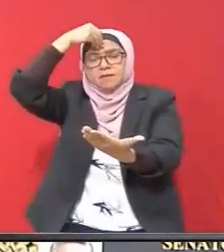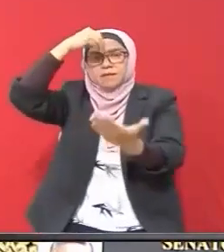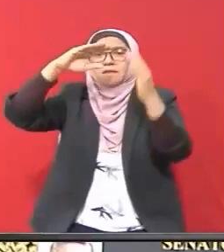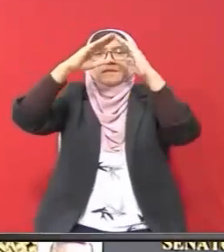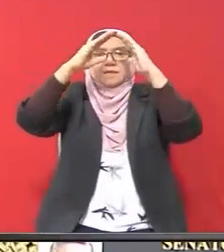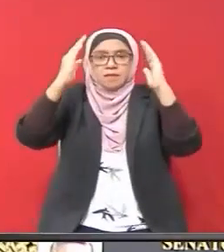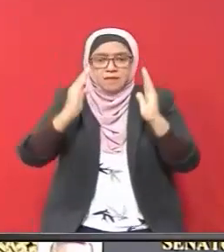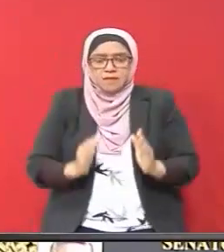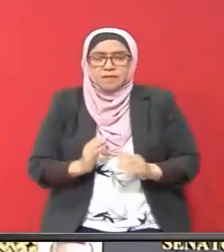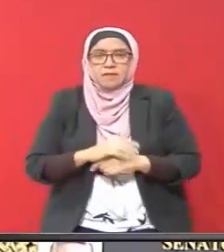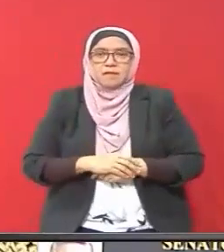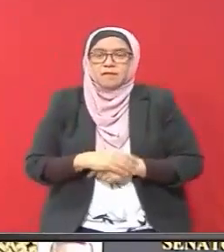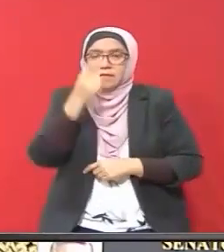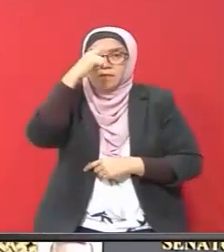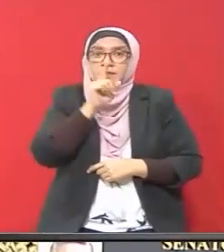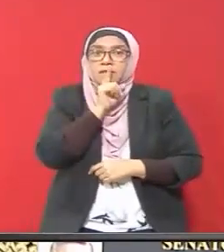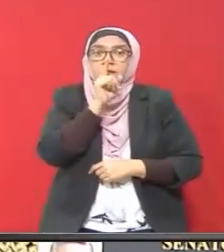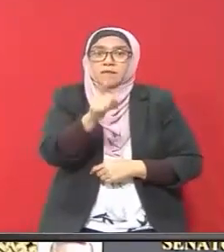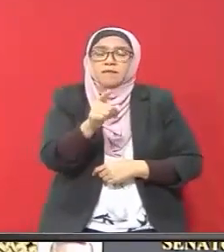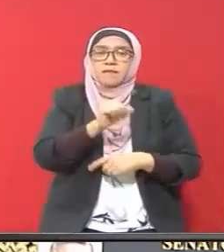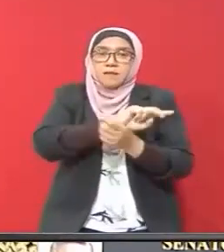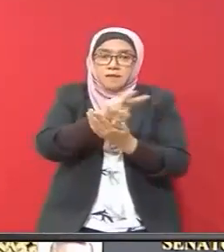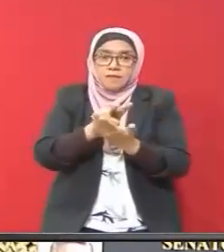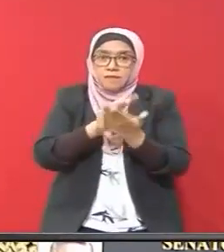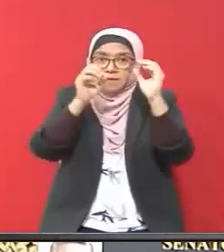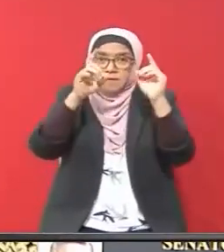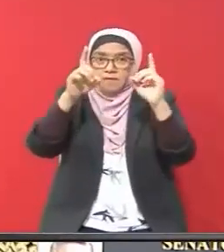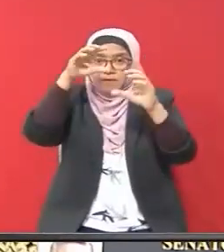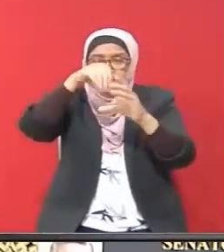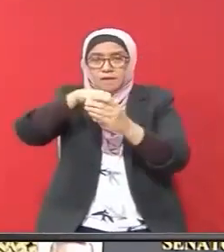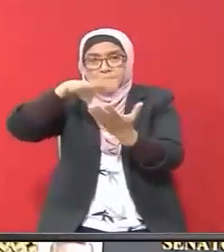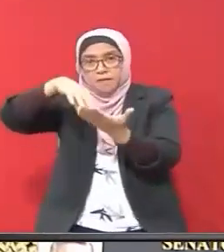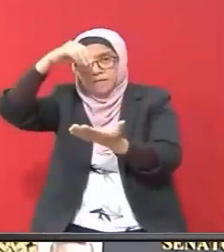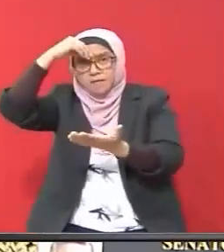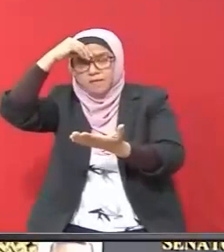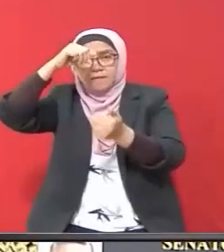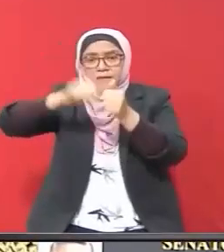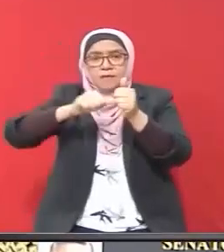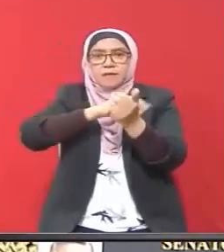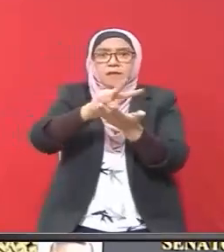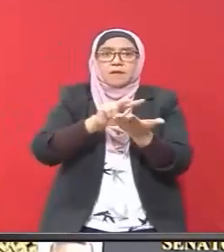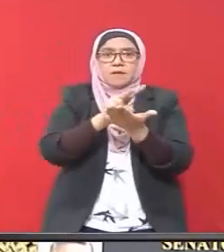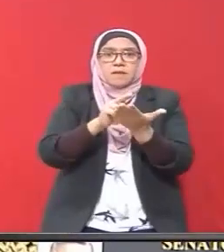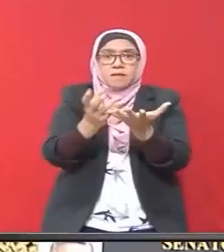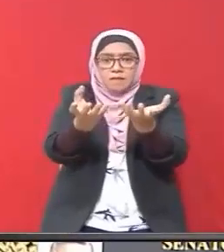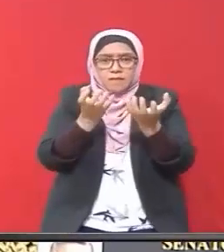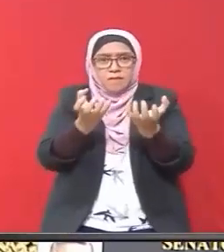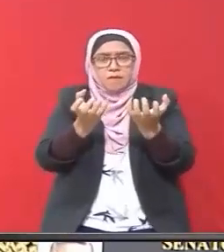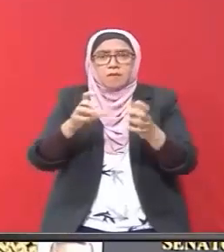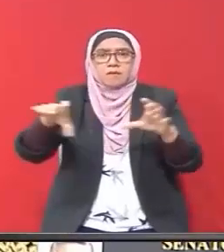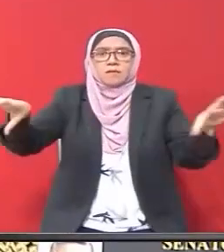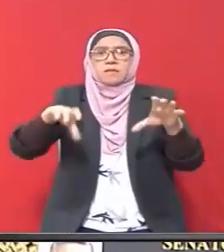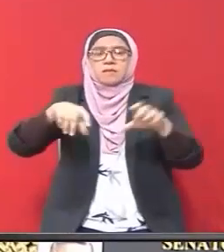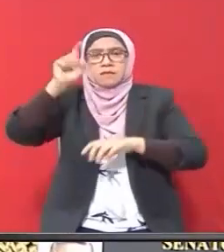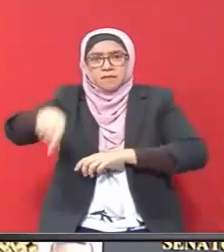keberkesanan widyo pendidikan dalam pembelajaran setiap video yang hendak dihasilkan akan melalui proses